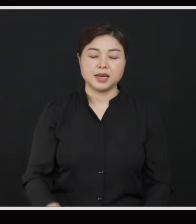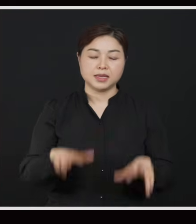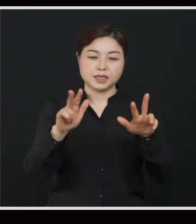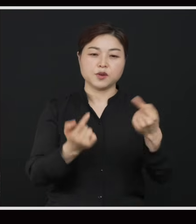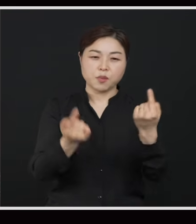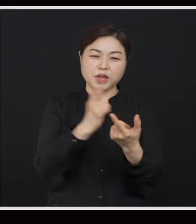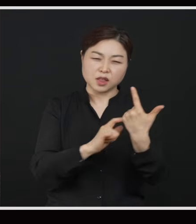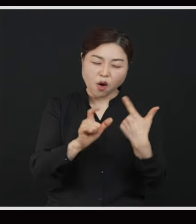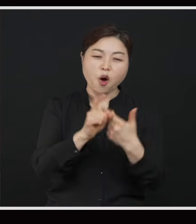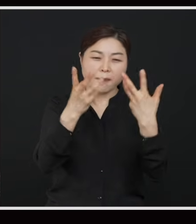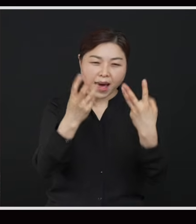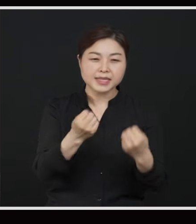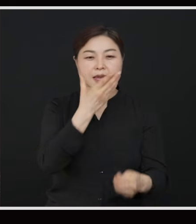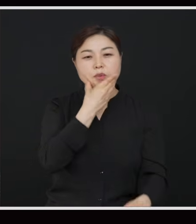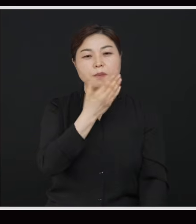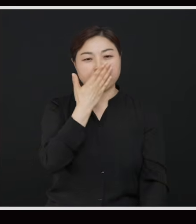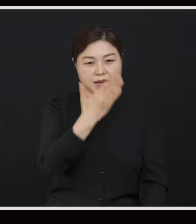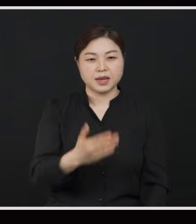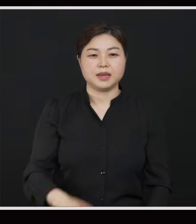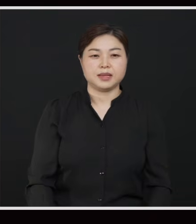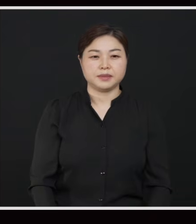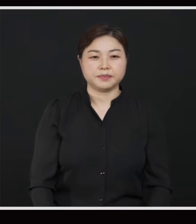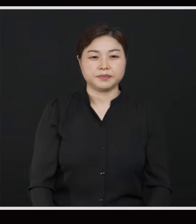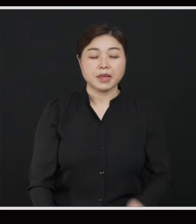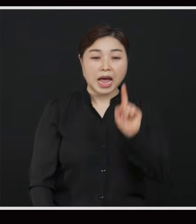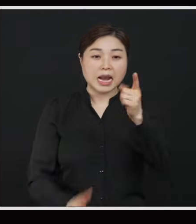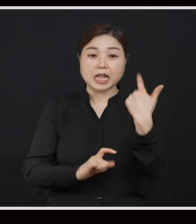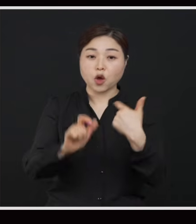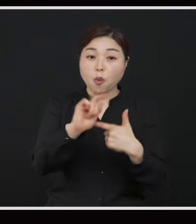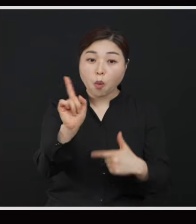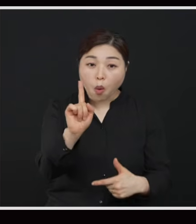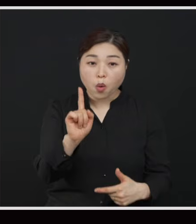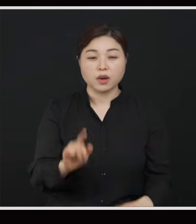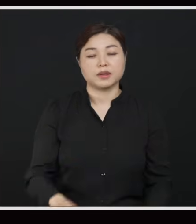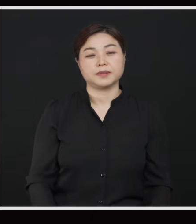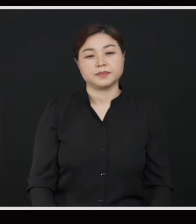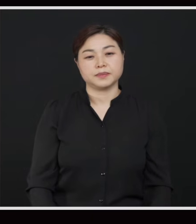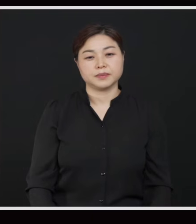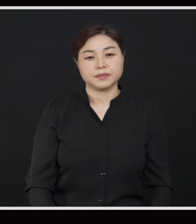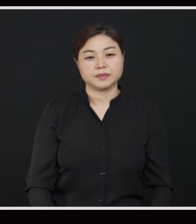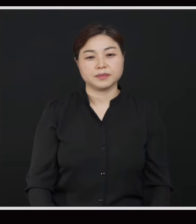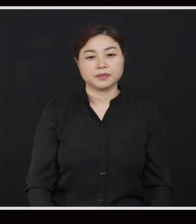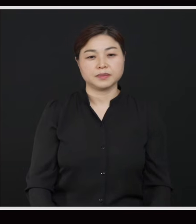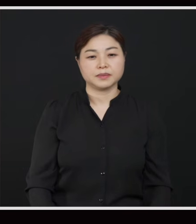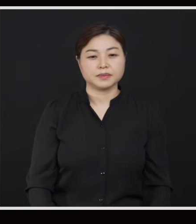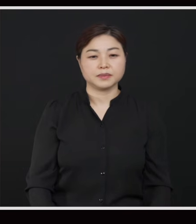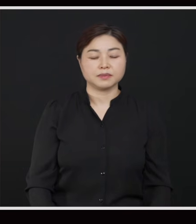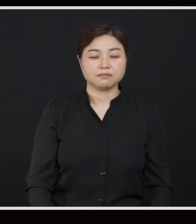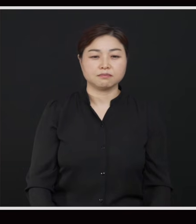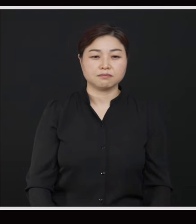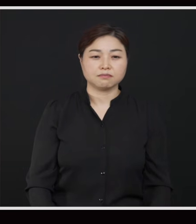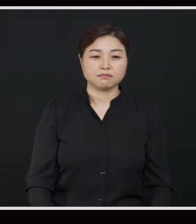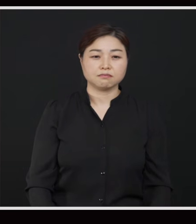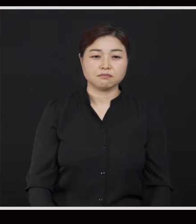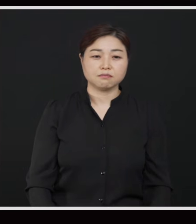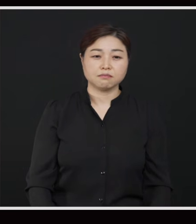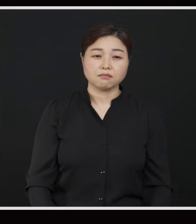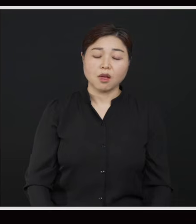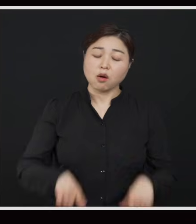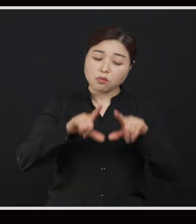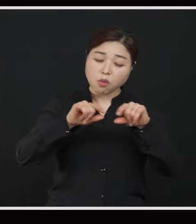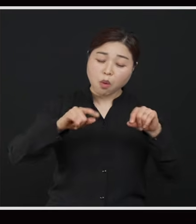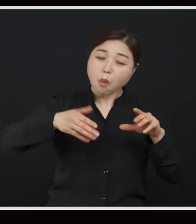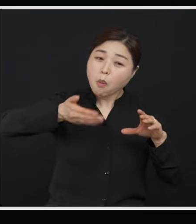수 있습니다. 지금보다 훨씬 더 많이. 그리고 또 하나 있습니다. 지금 그럼